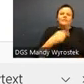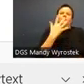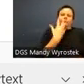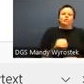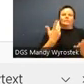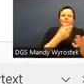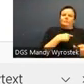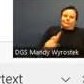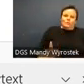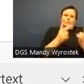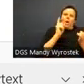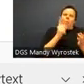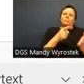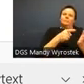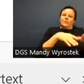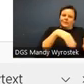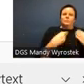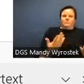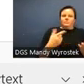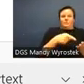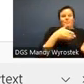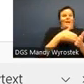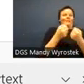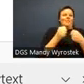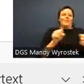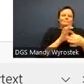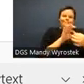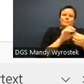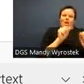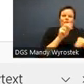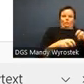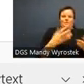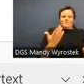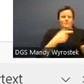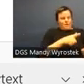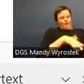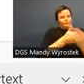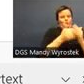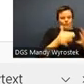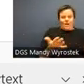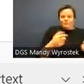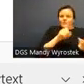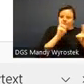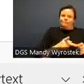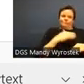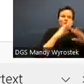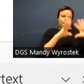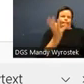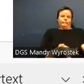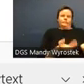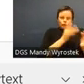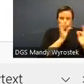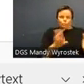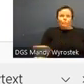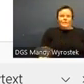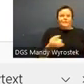alles barrierefrei macht. Wenn ich jetzt auf so ein Smart Art klicke, dann bekomme ich auf der